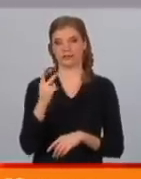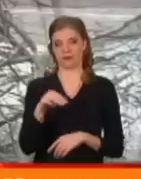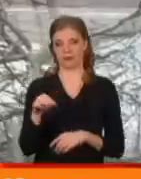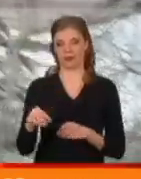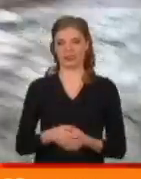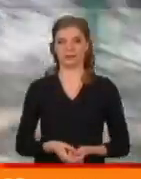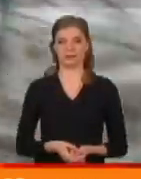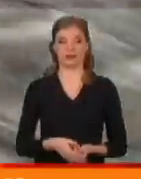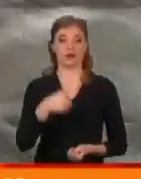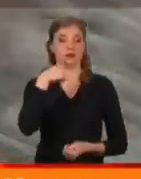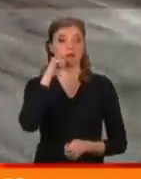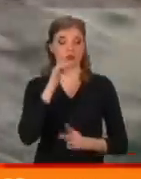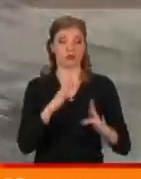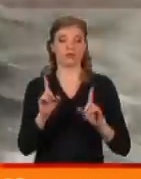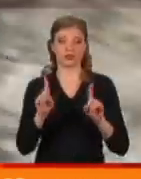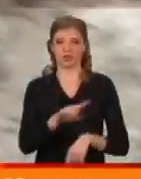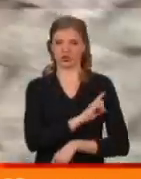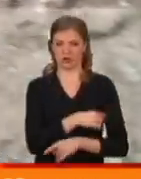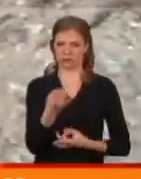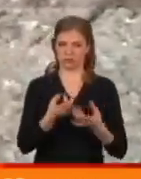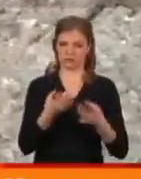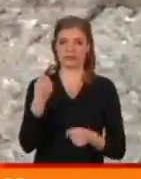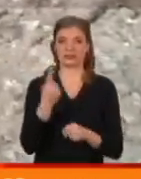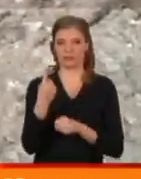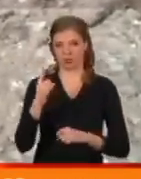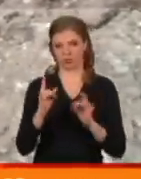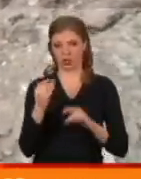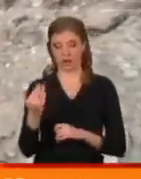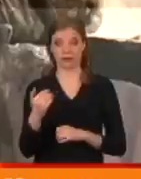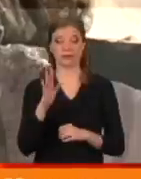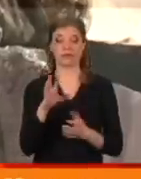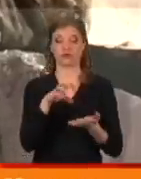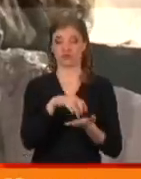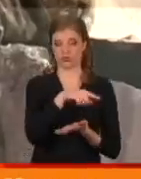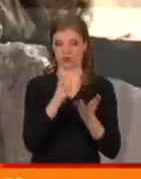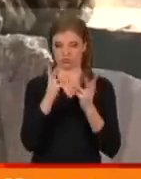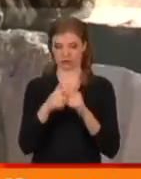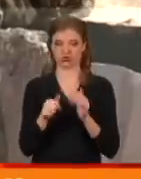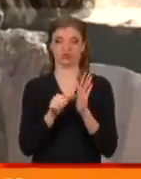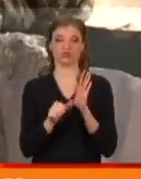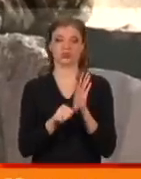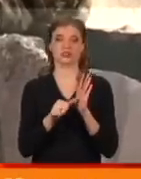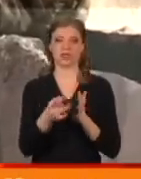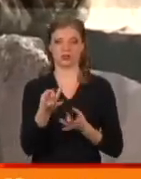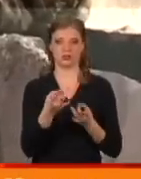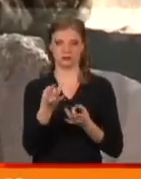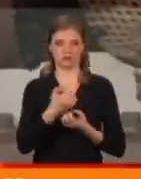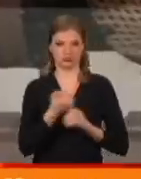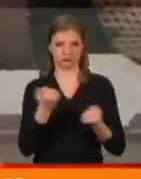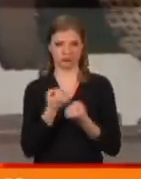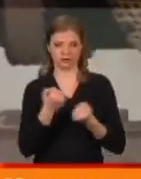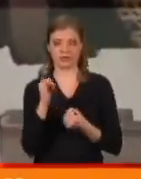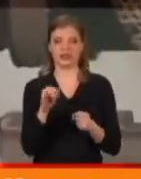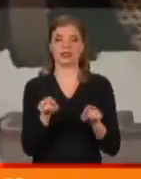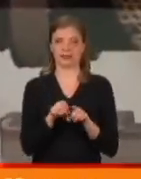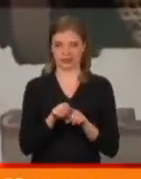мм. Учора бойовики теж грязно сипали забороненими калібрами. У штабі спецоперації нарахували 60 мінометних розривів та